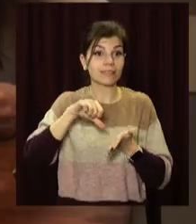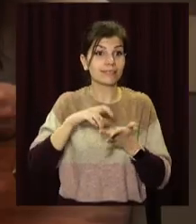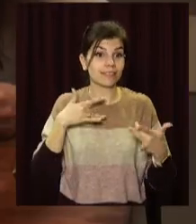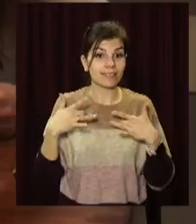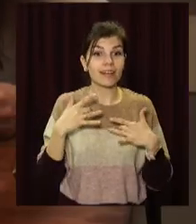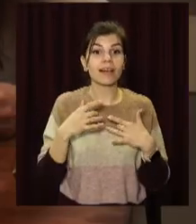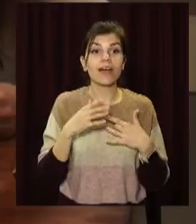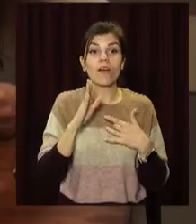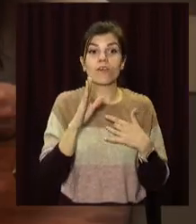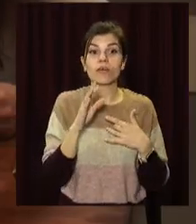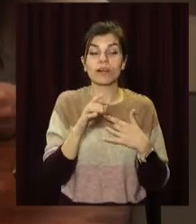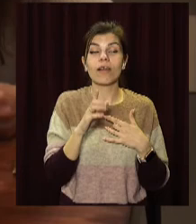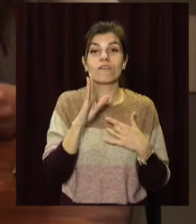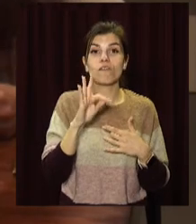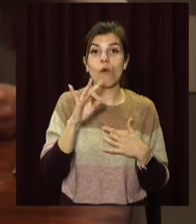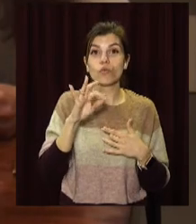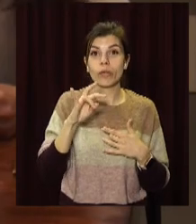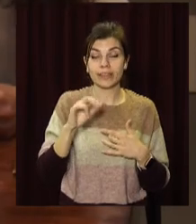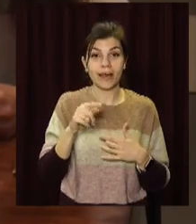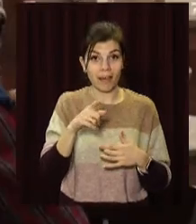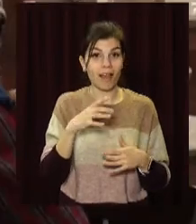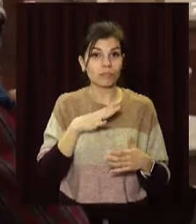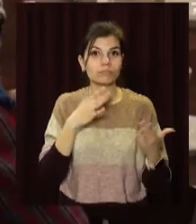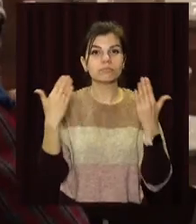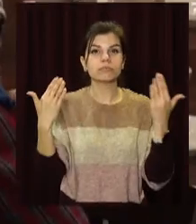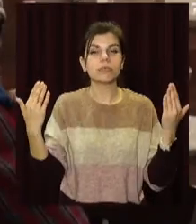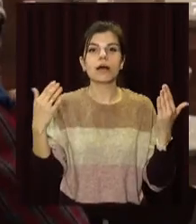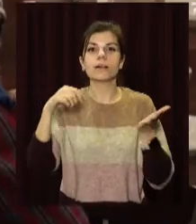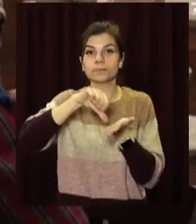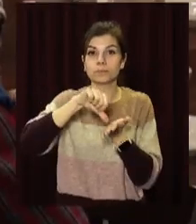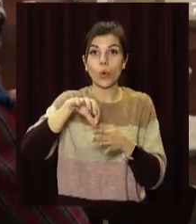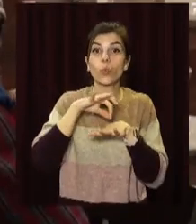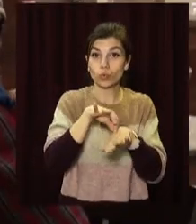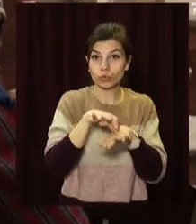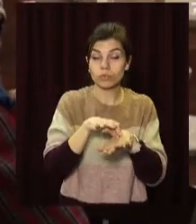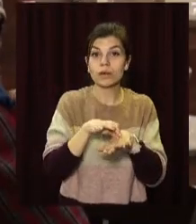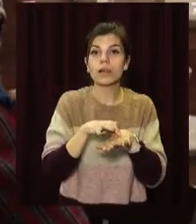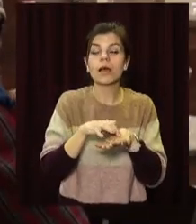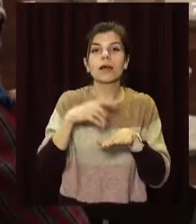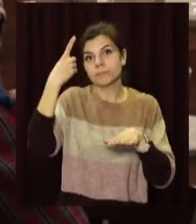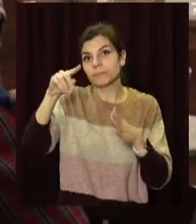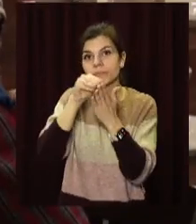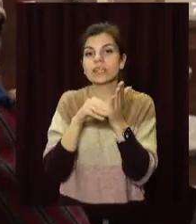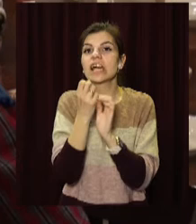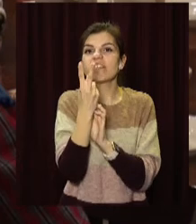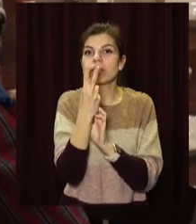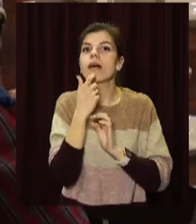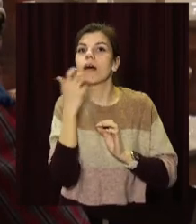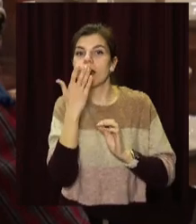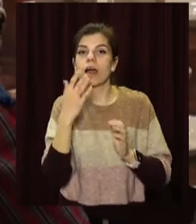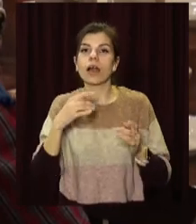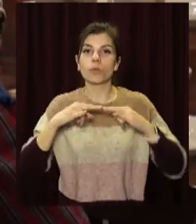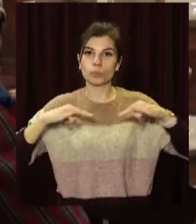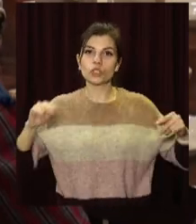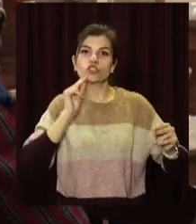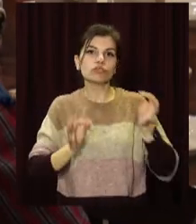Варвара Вороніна, яка грала роль засновниці світової теософської спільноти. За сюжетом 12 глядачів пили чай за